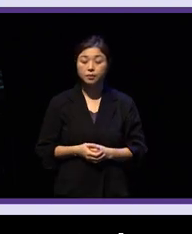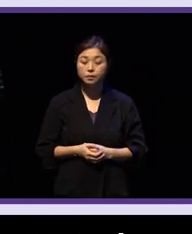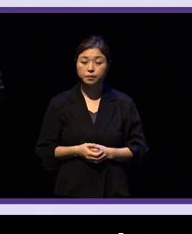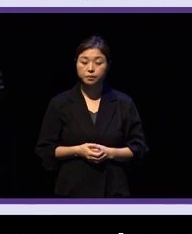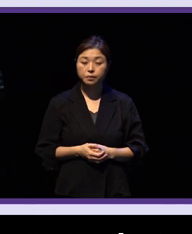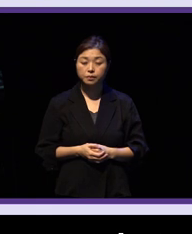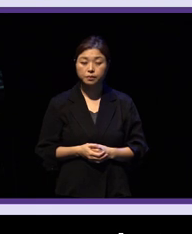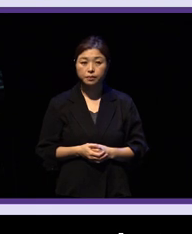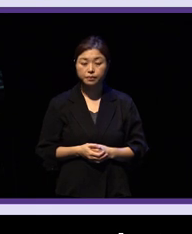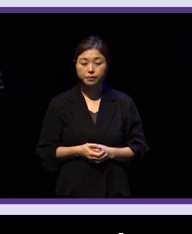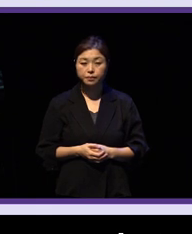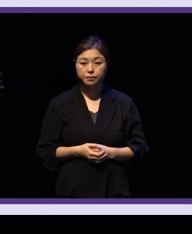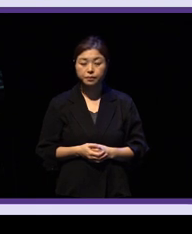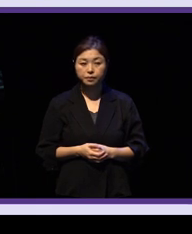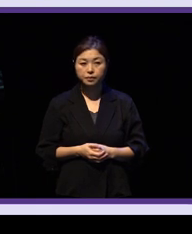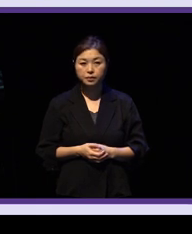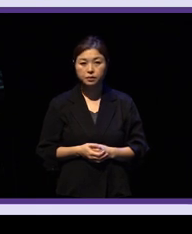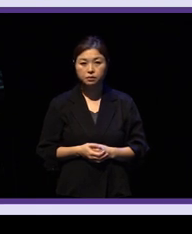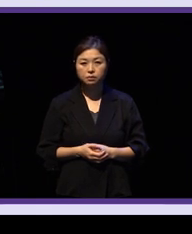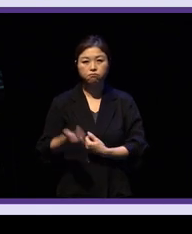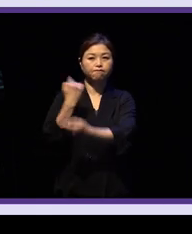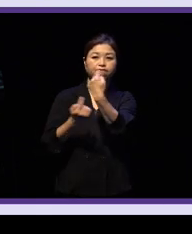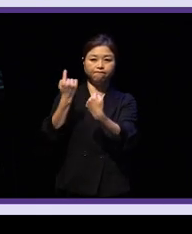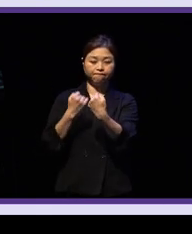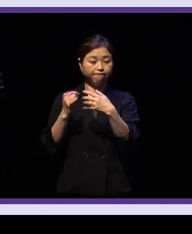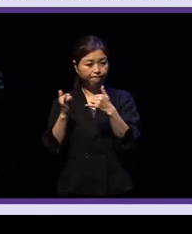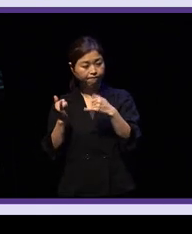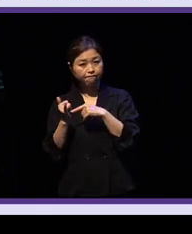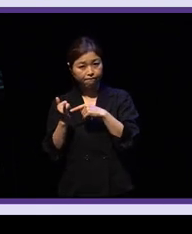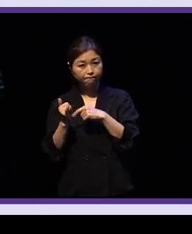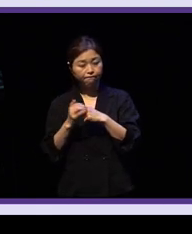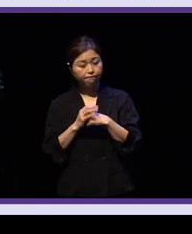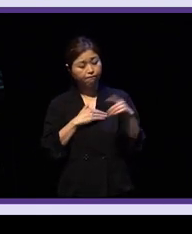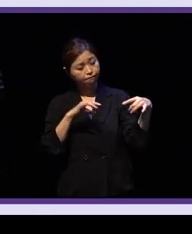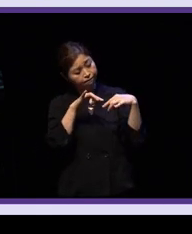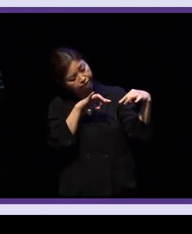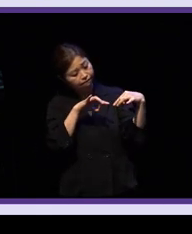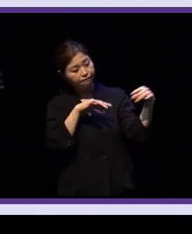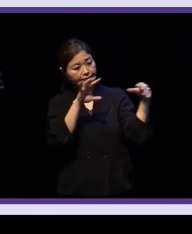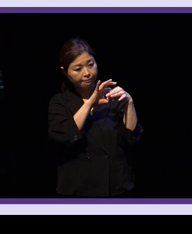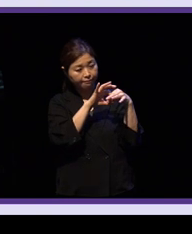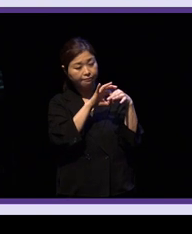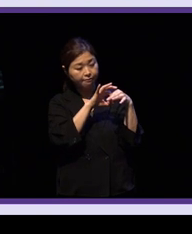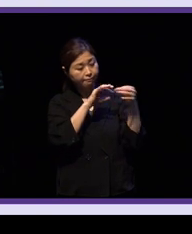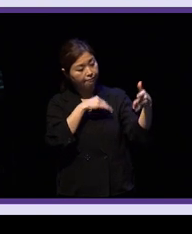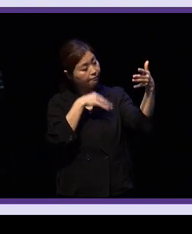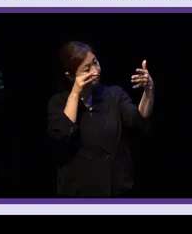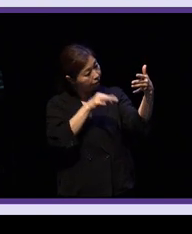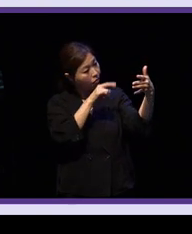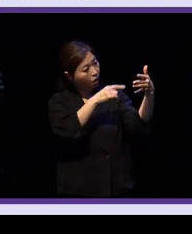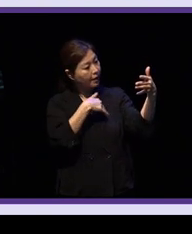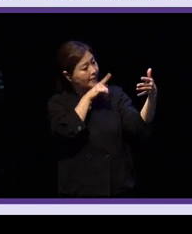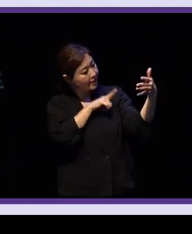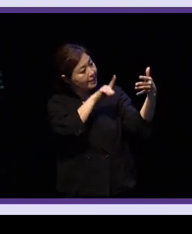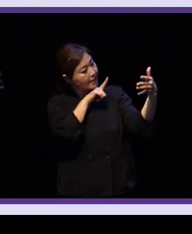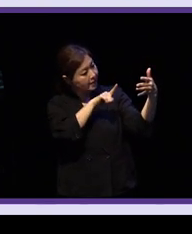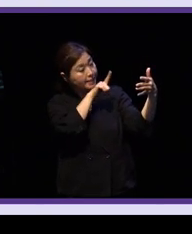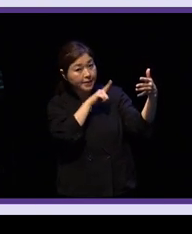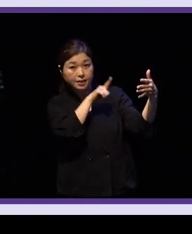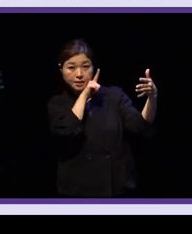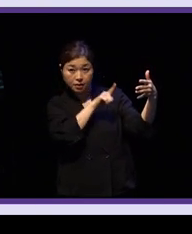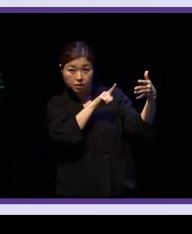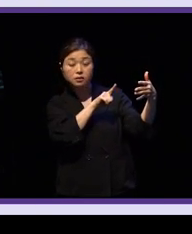그 부분에 대해서 실제 방문철 수혜자들이 직접 접속해서 들어오셔서 신청을 유치 신청을 하면